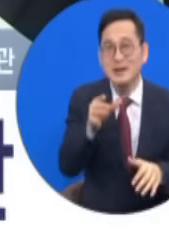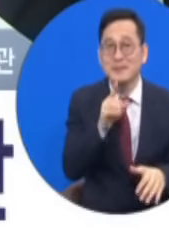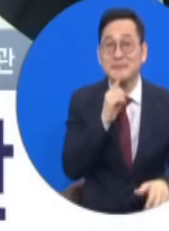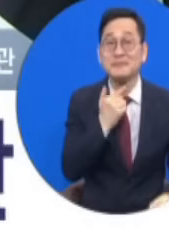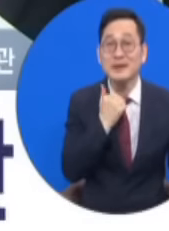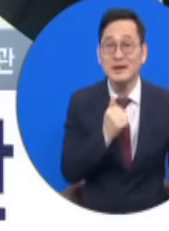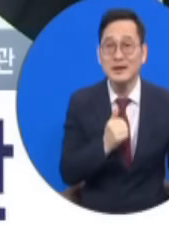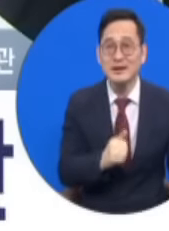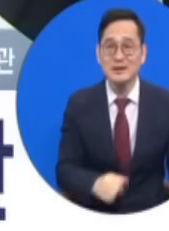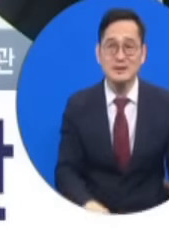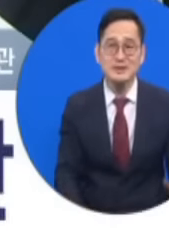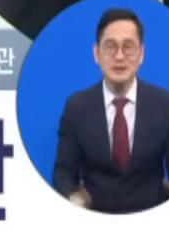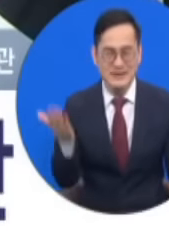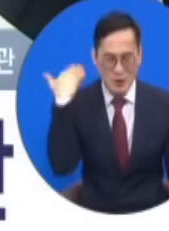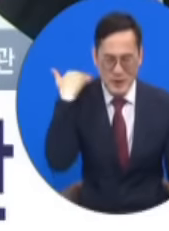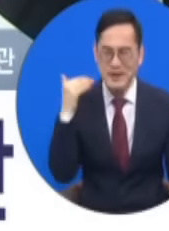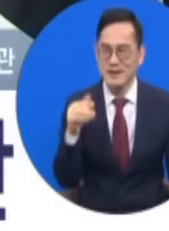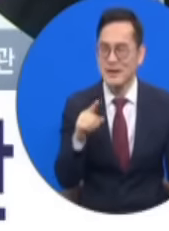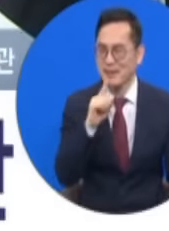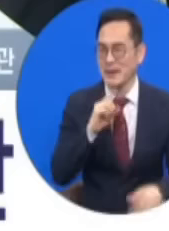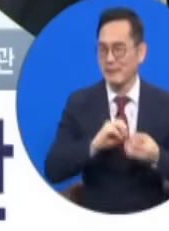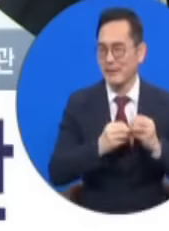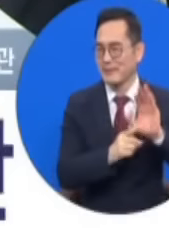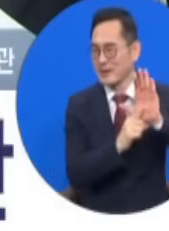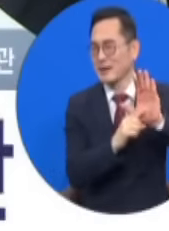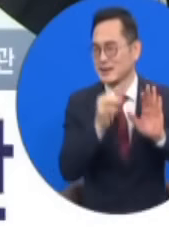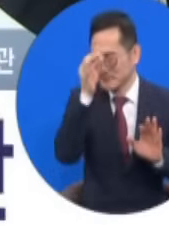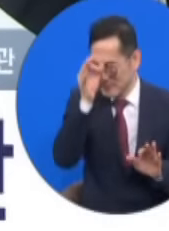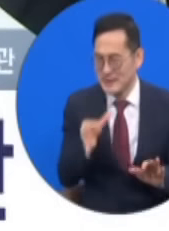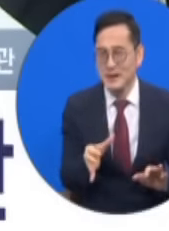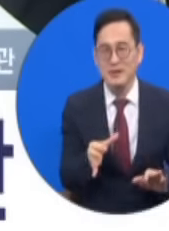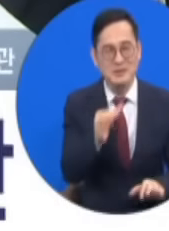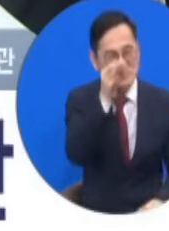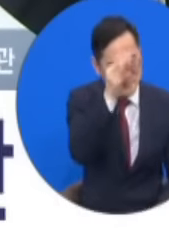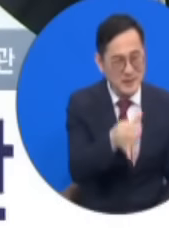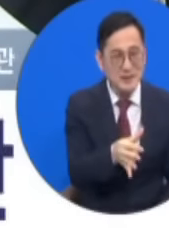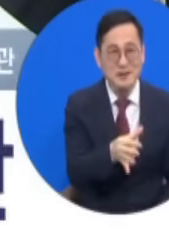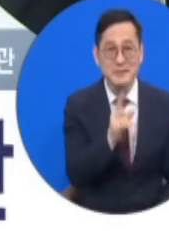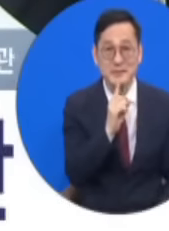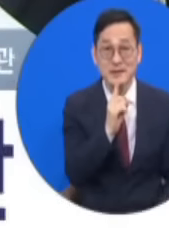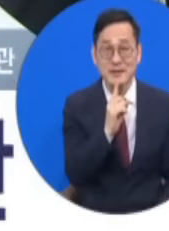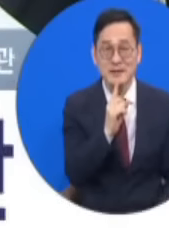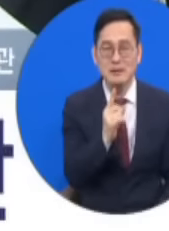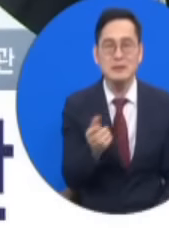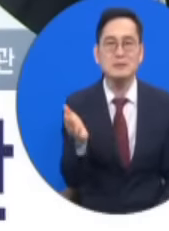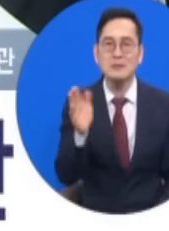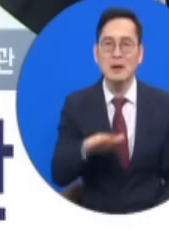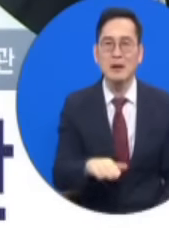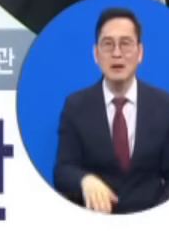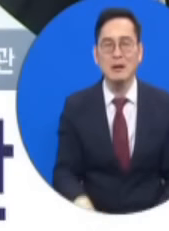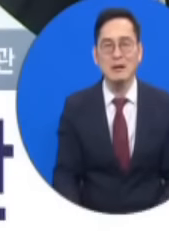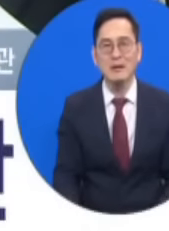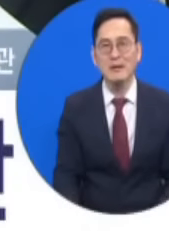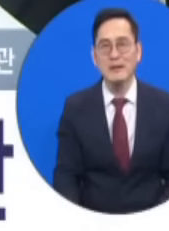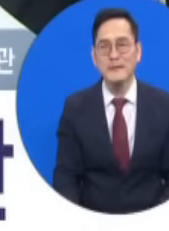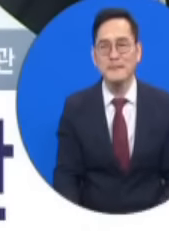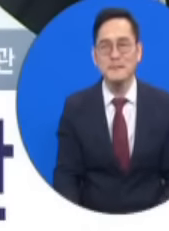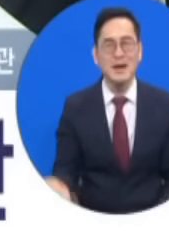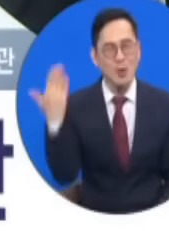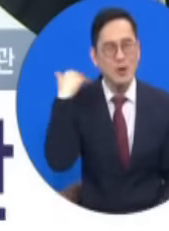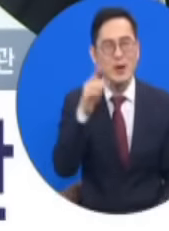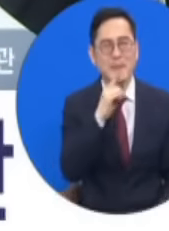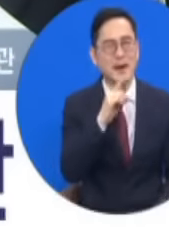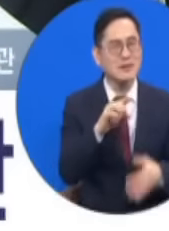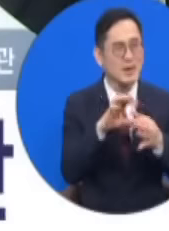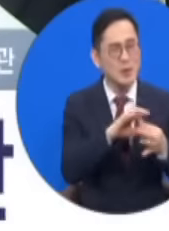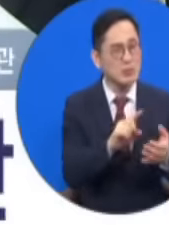표현에 맞지 않는 그런 표현들로 죄송하다. 뭐 그래 이 대책한테도 사과하고 다 사과를 했는데요. 계속 이제 이렇게 해서 이제 계속 뭐 과거 했던 이야기